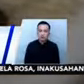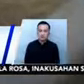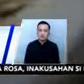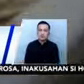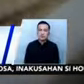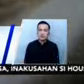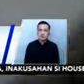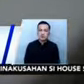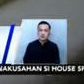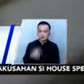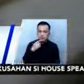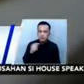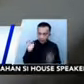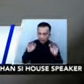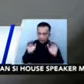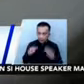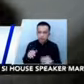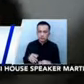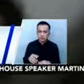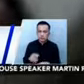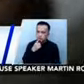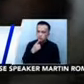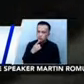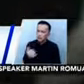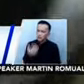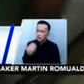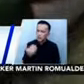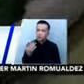Bakit? Ha? Anong bakit?